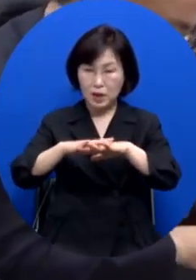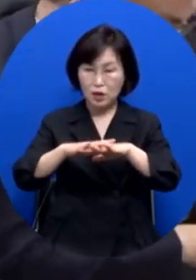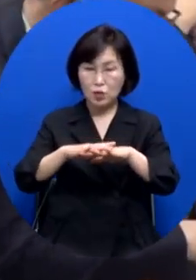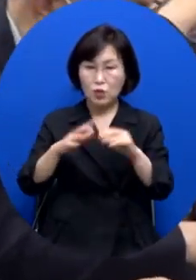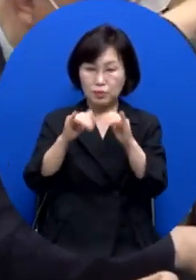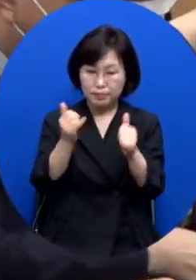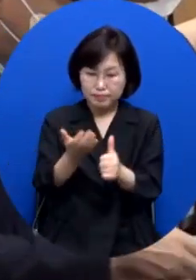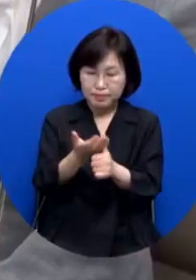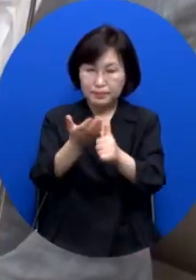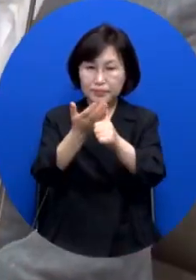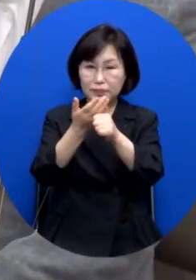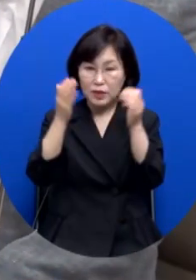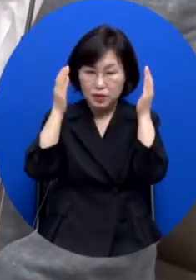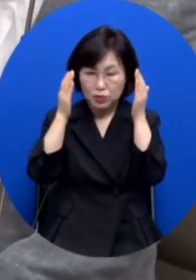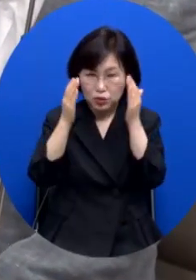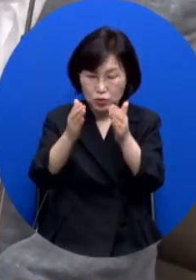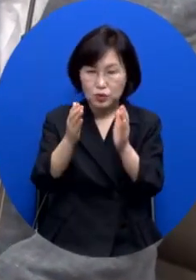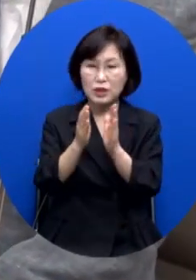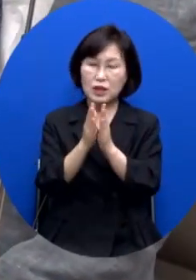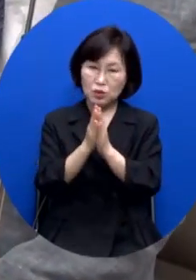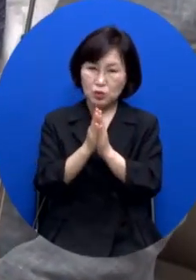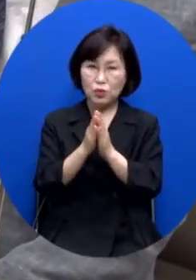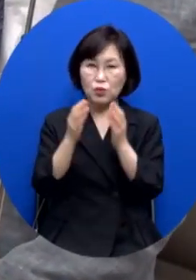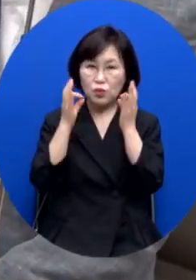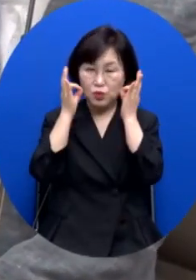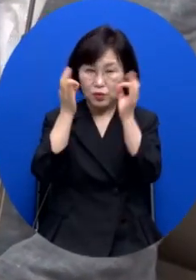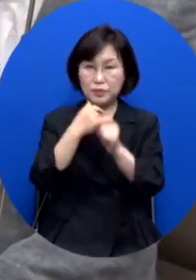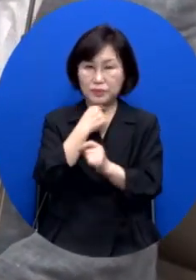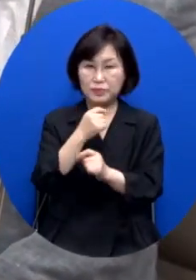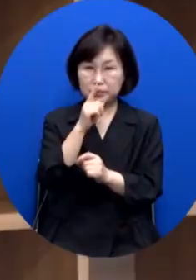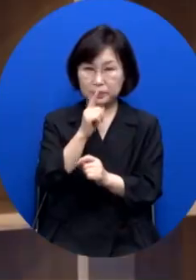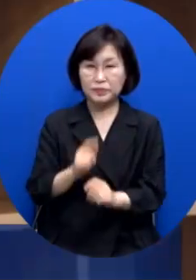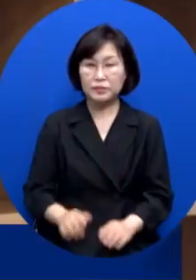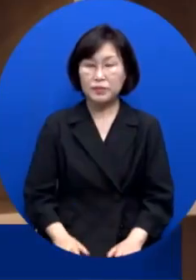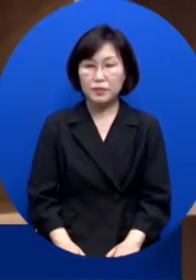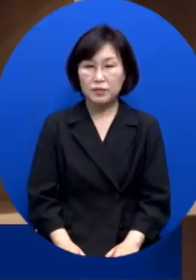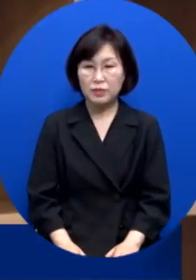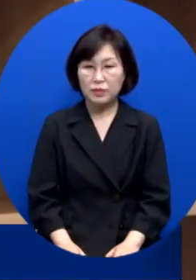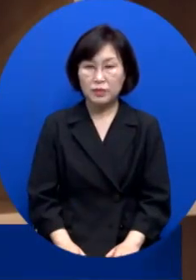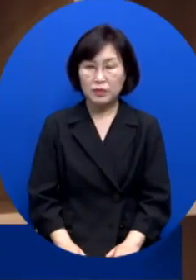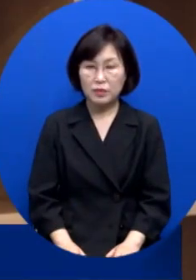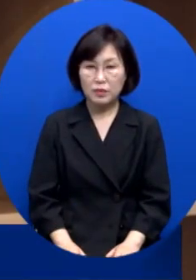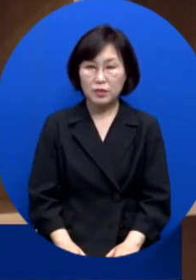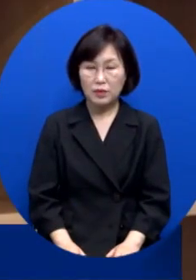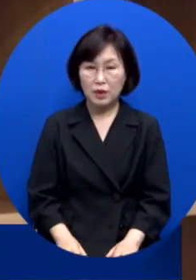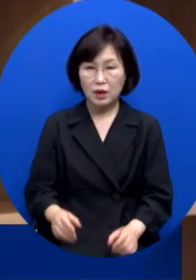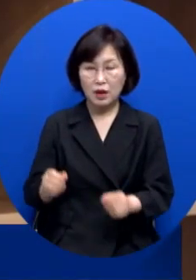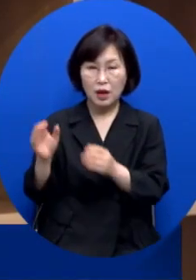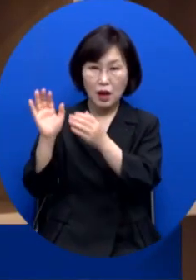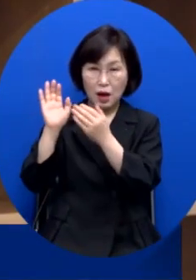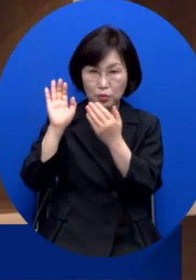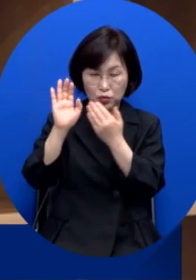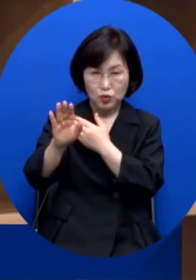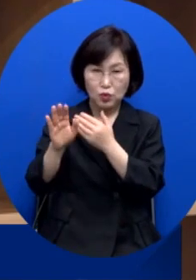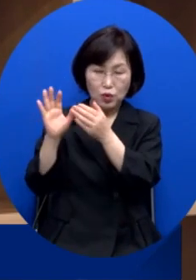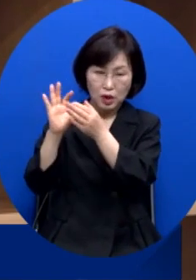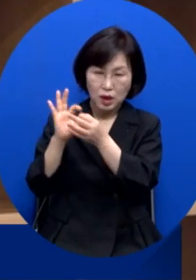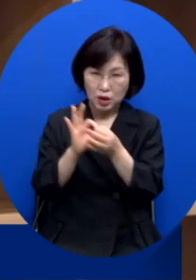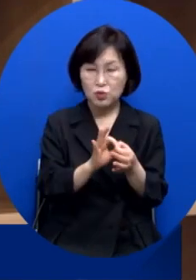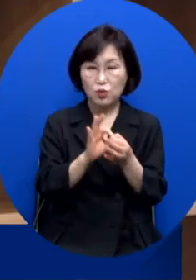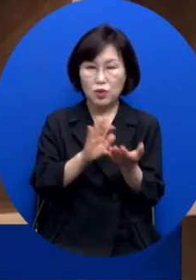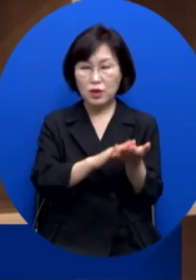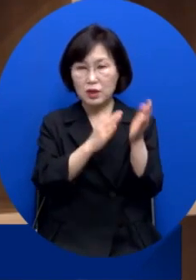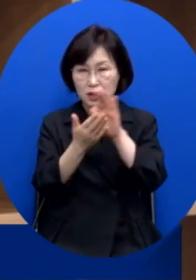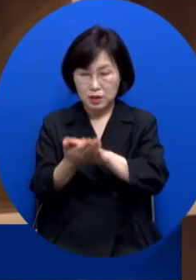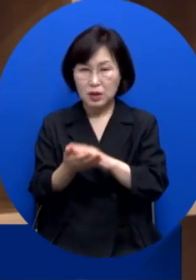개발 등에 주력하며 기도에 힘쓰겠다고 밝혔습니다. 합신은 계속해서 개혁할 거고요. 우리 자신과 또 교회를 새롭게